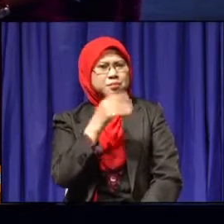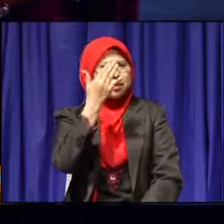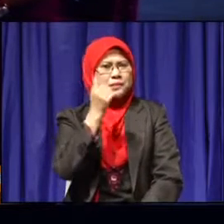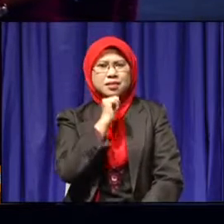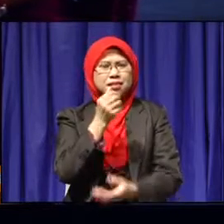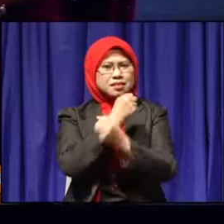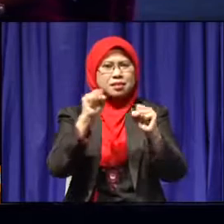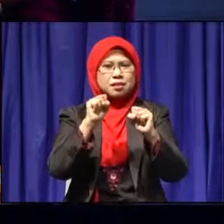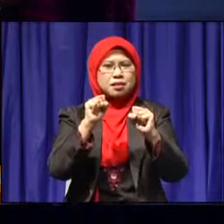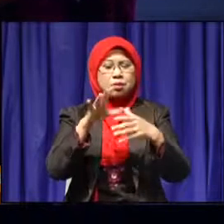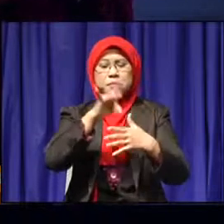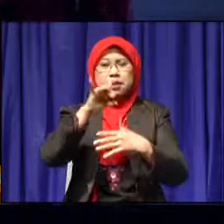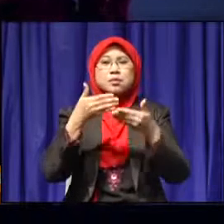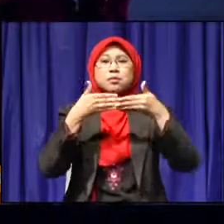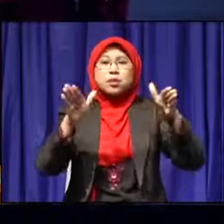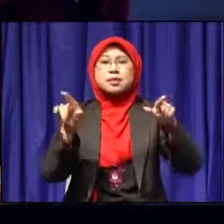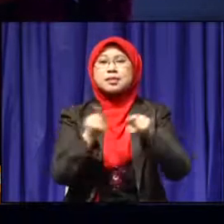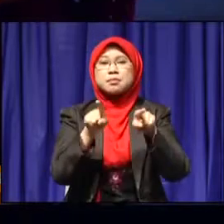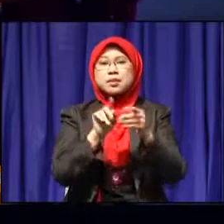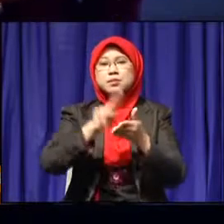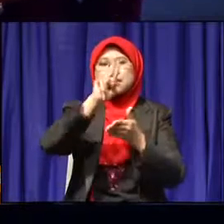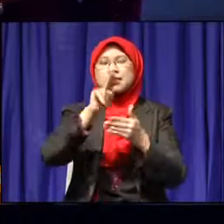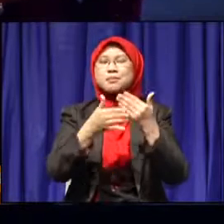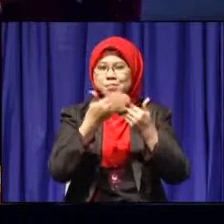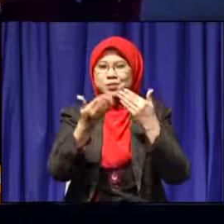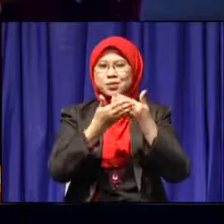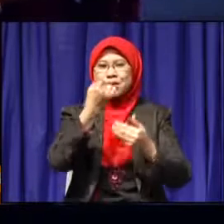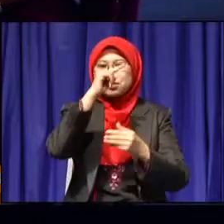pilihan tepuk ke seperti ini mesti